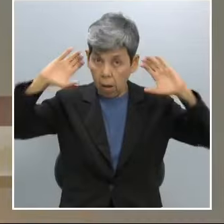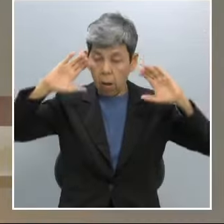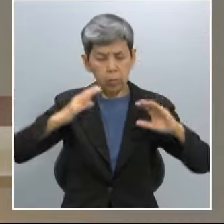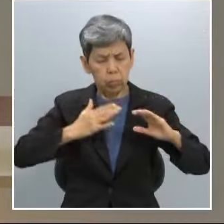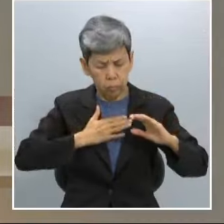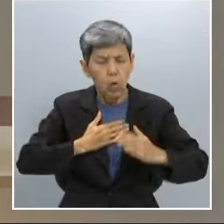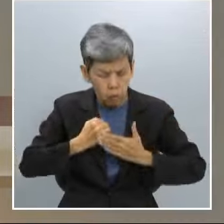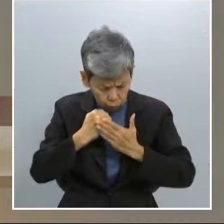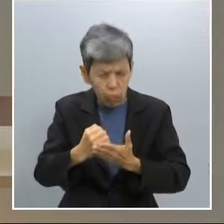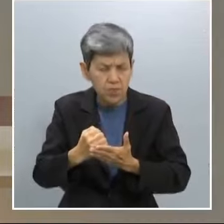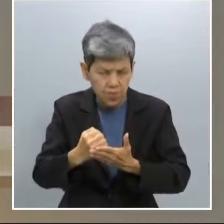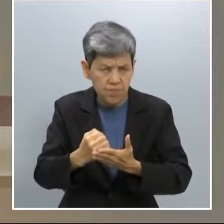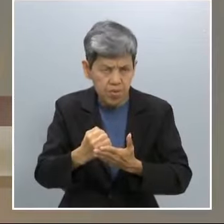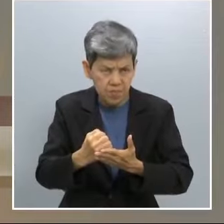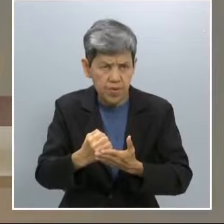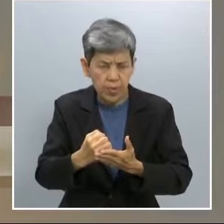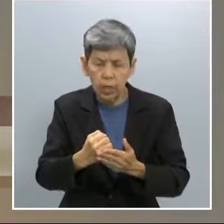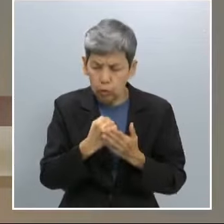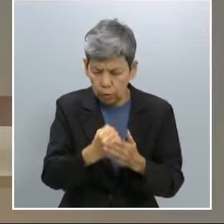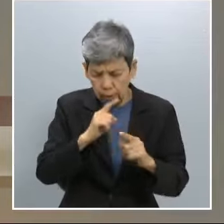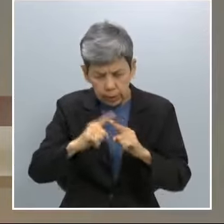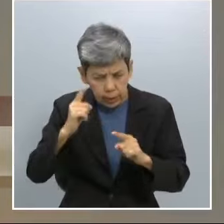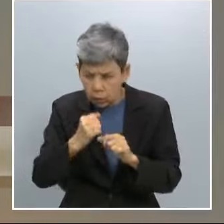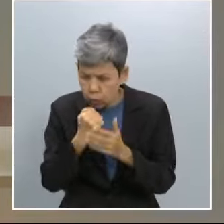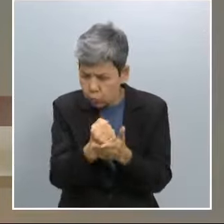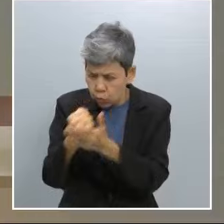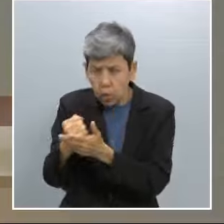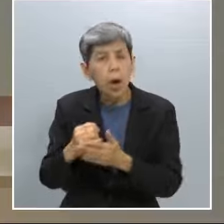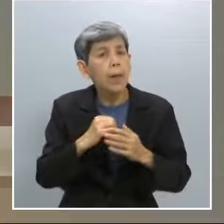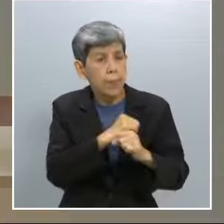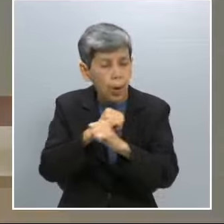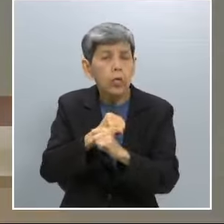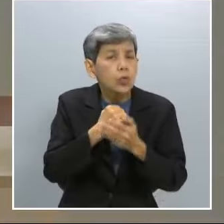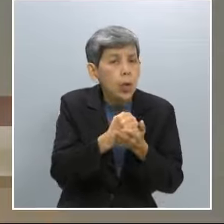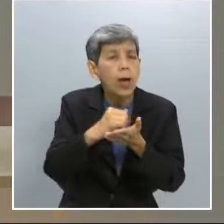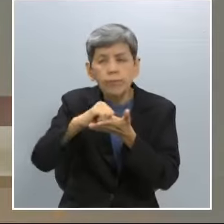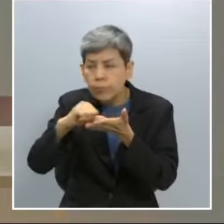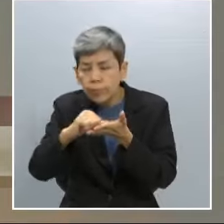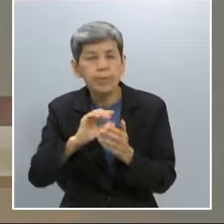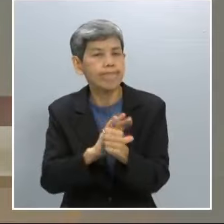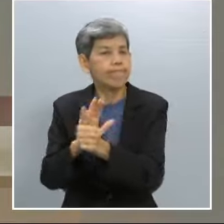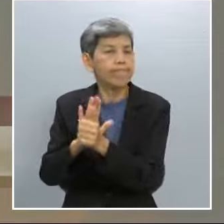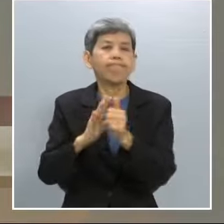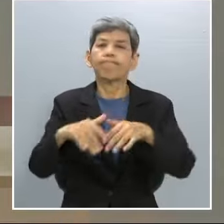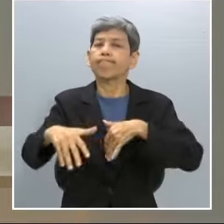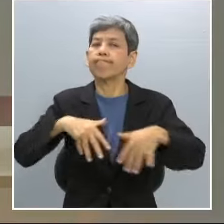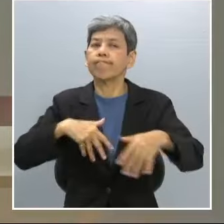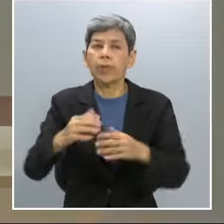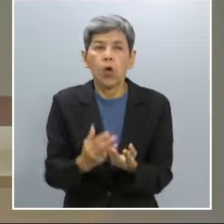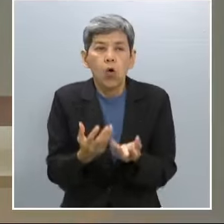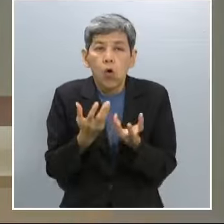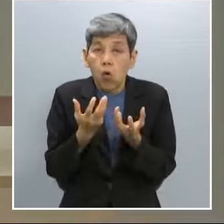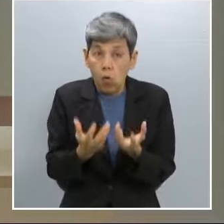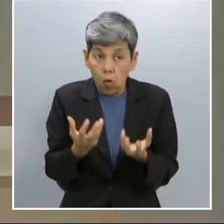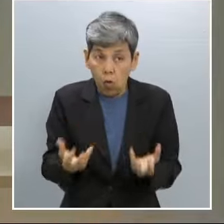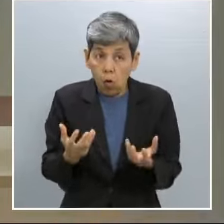ฉยมีการระดมทุกภาคส่วนเข้ามาพื้นที่เพื่อป้องกันแก้ไขแล้วก็เยียวยาข้าวของอุป